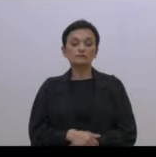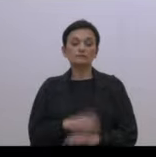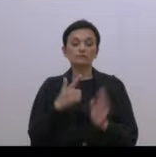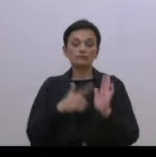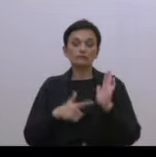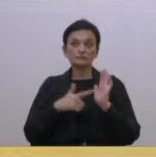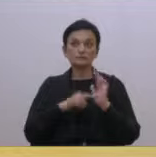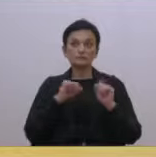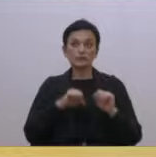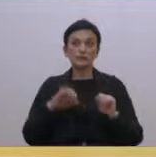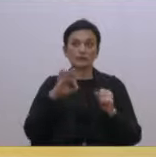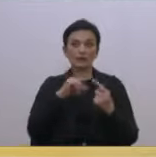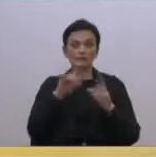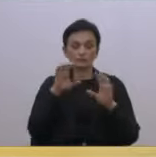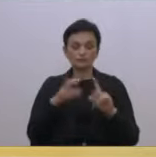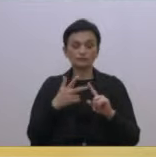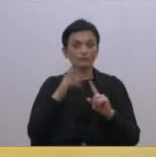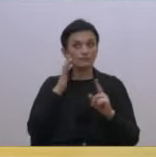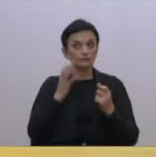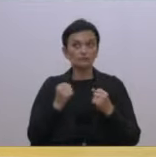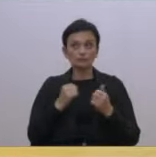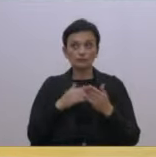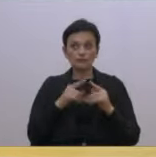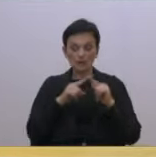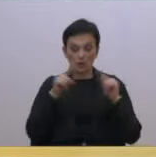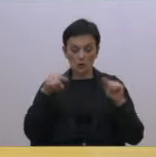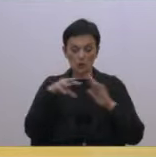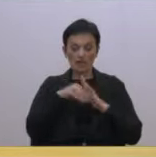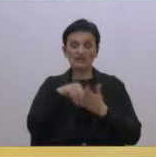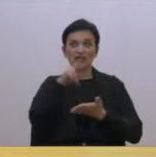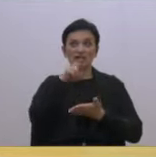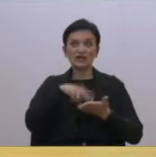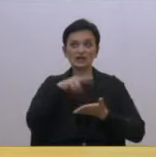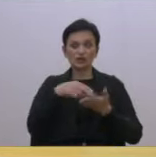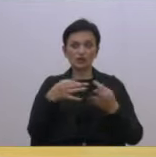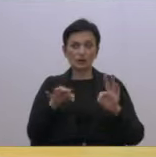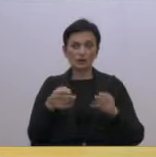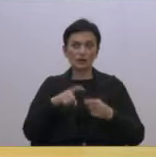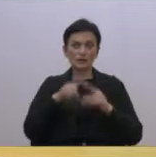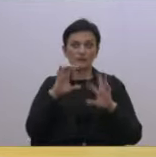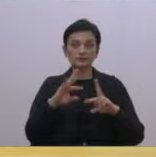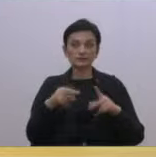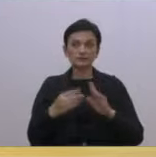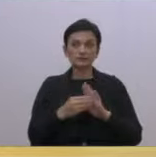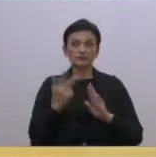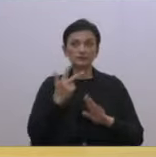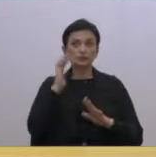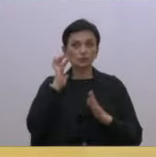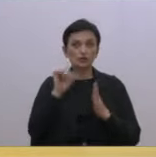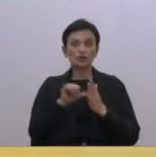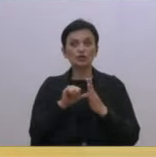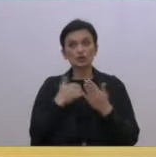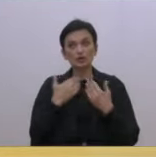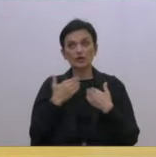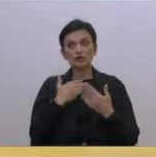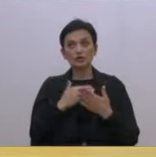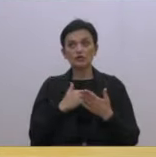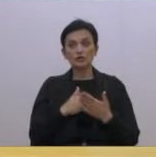სამოცდაჩვიდმეტი მომხრე ნული წინააღმდეგი კანონის მესამე მოსმენით მიღებულია. ამავე პაკეტში ლიცენზიებისა და ნებართვების შესახებ კანონის ცვლილება მესამე მოსმენით, ხო, ჩართოთ კენჭისყრის